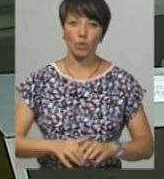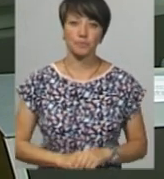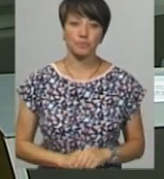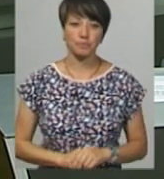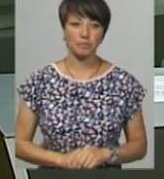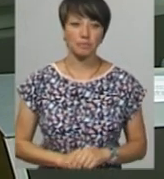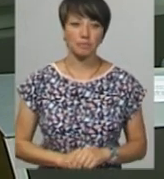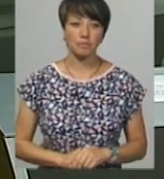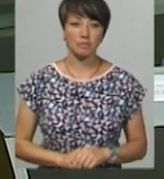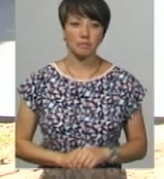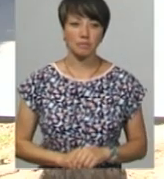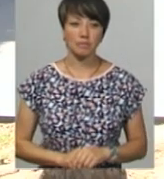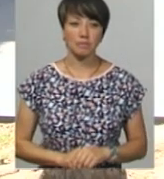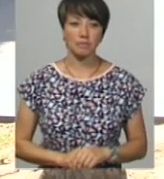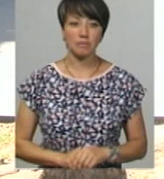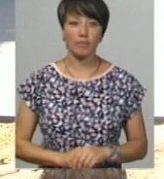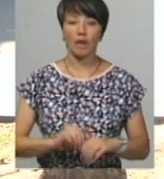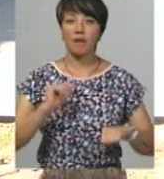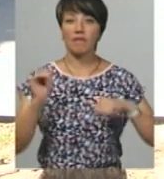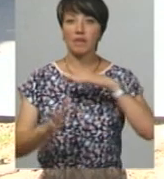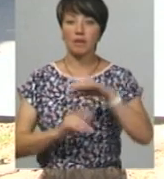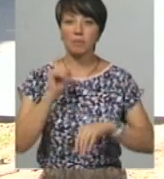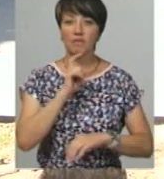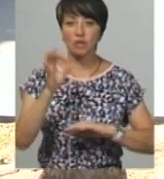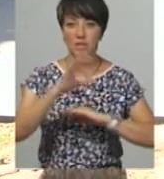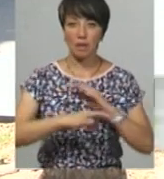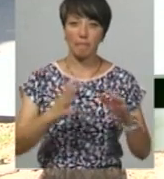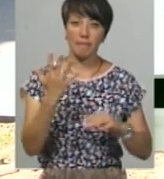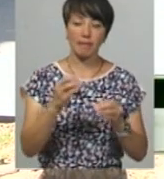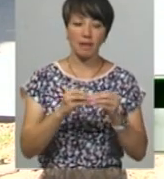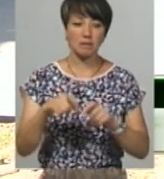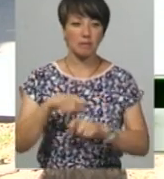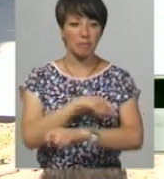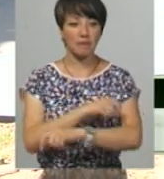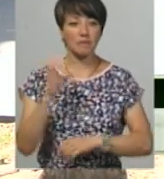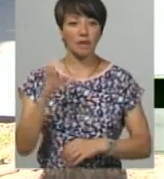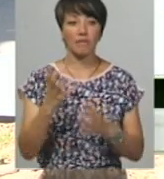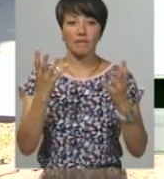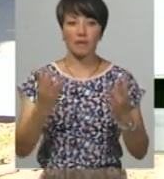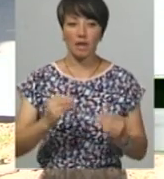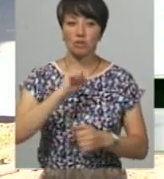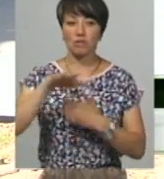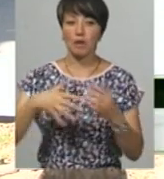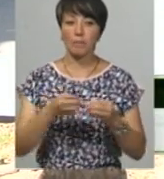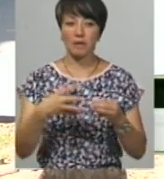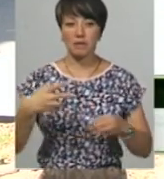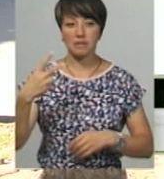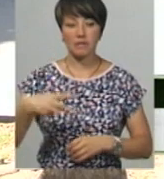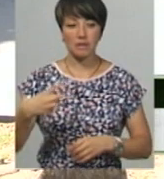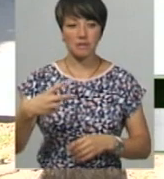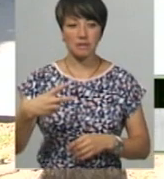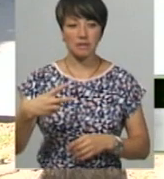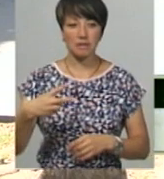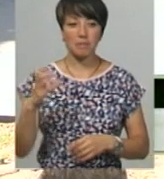Люся Ковалишина. Вітер північно-західний 5-10 метрів за секунду, в день шквали до 15-10 метрів за